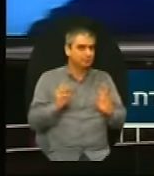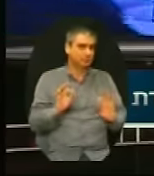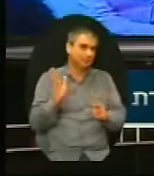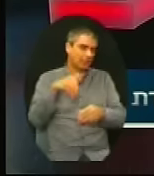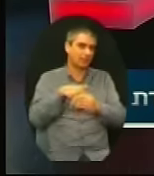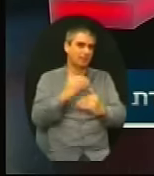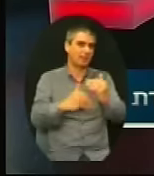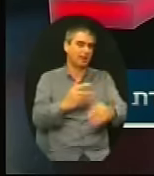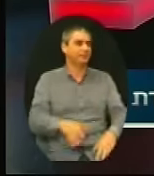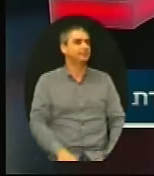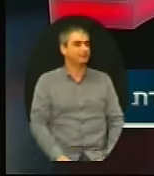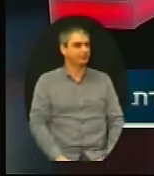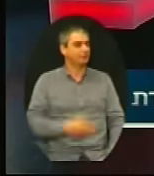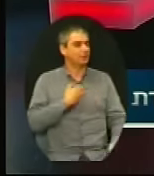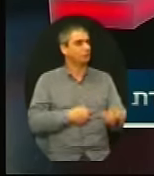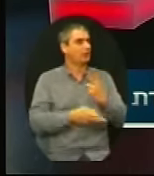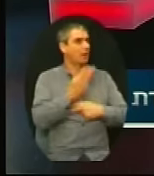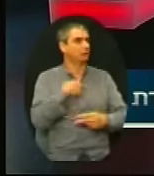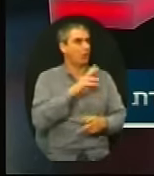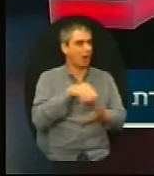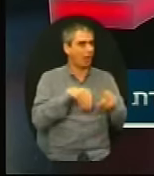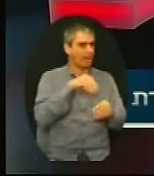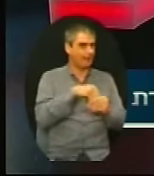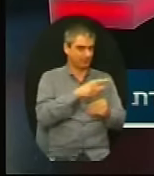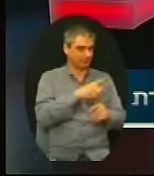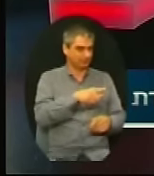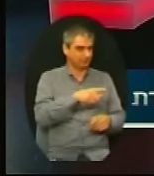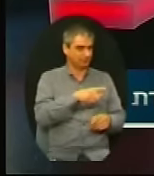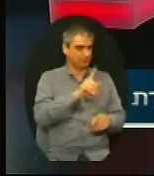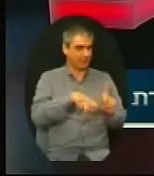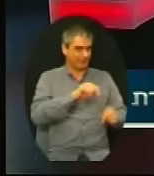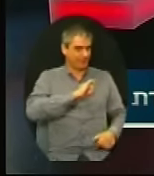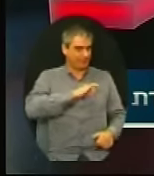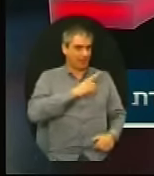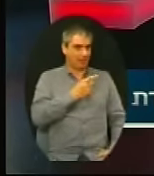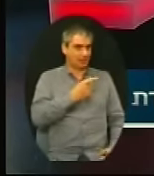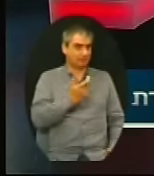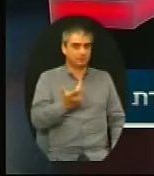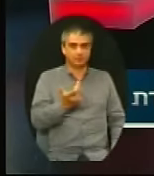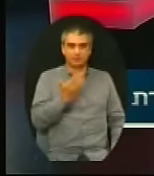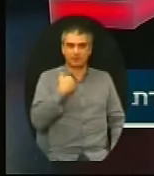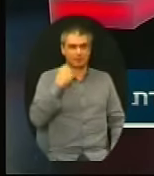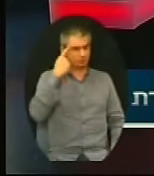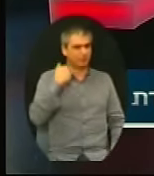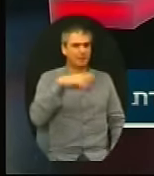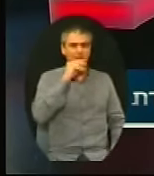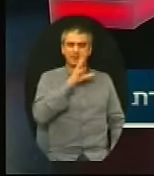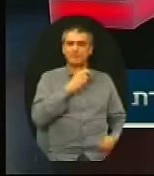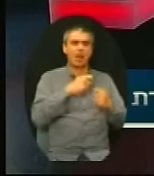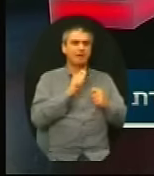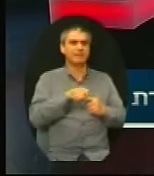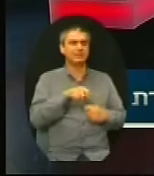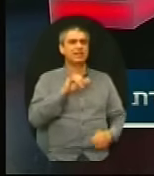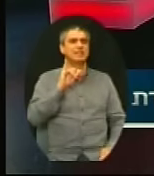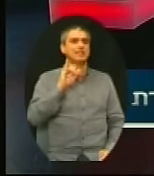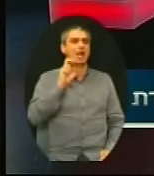זה חלק מהתהליך. חלק מזה. אני רוצה לחזור לעניין הפריימר, זאת מתקנה לפעמים. אני חושבת שדיברתי כאן עם חבר הכנסת